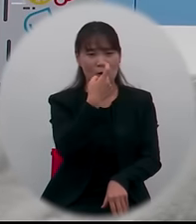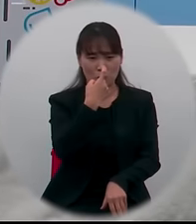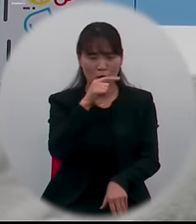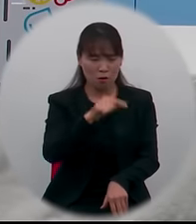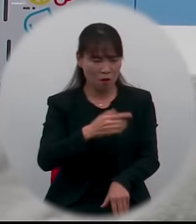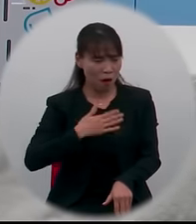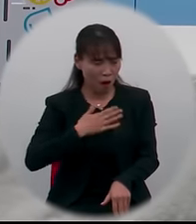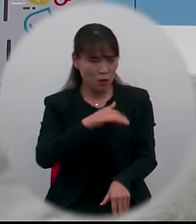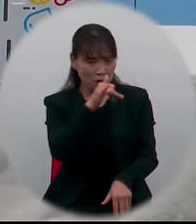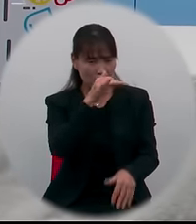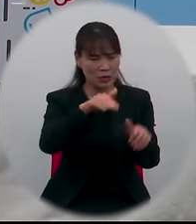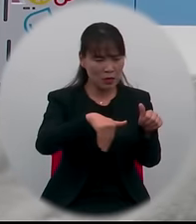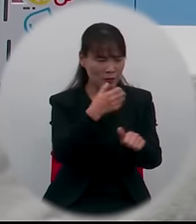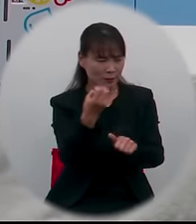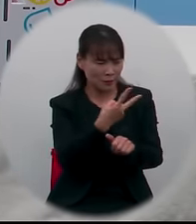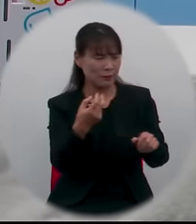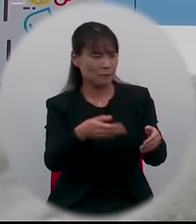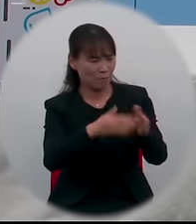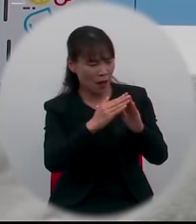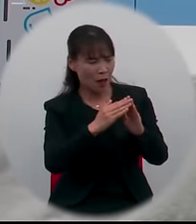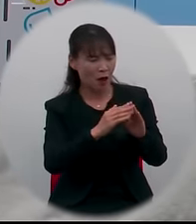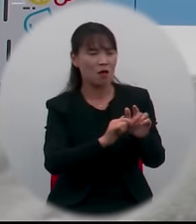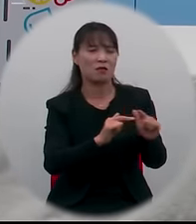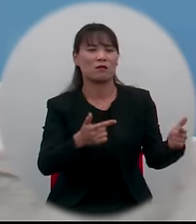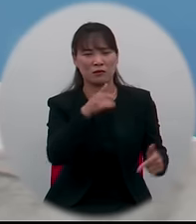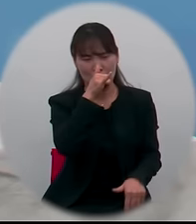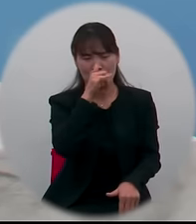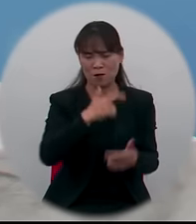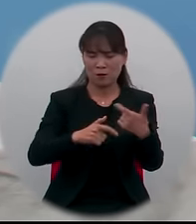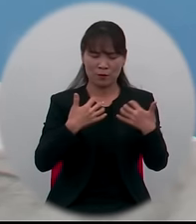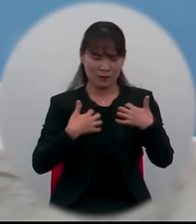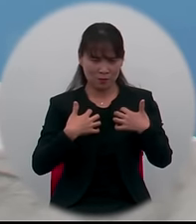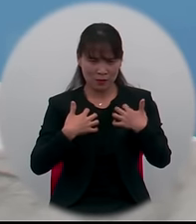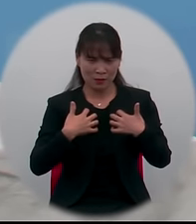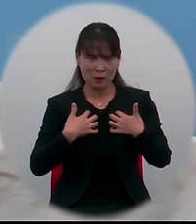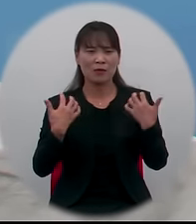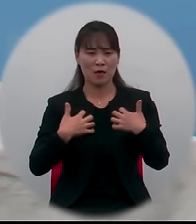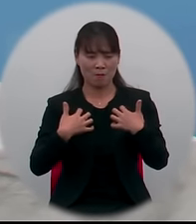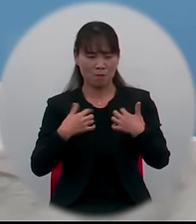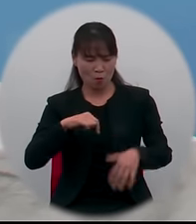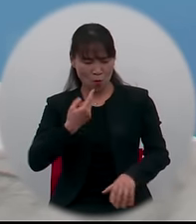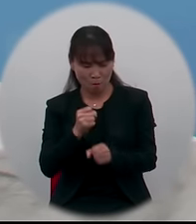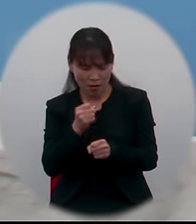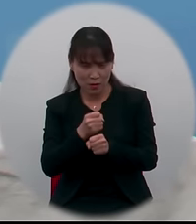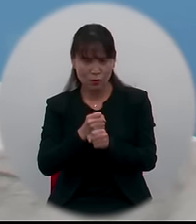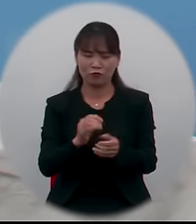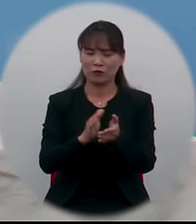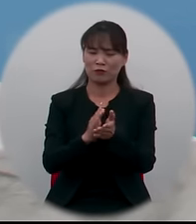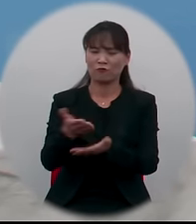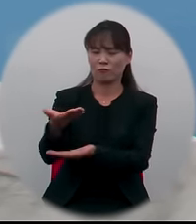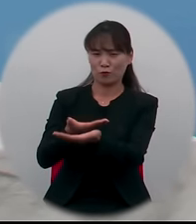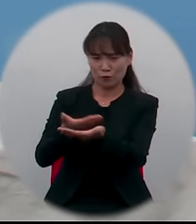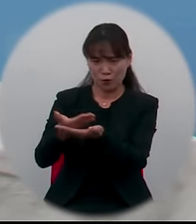그것을 안 상태에서 재설계를 하고 다시 만들어냅니다 그래서 더 재밌는 게임을 그 안에서 스스로가 만들고 친구들과